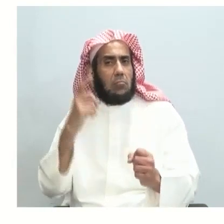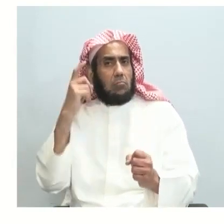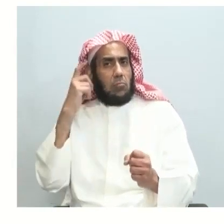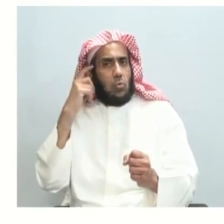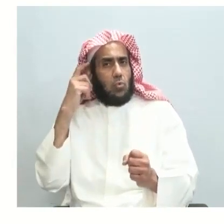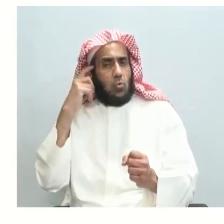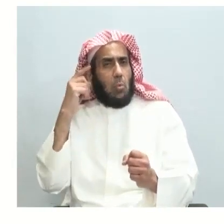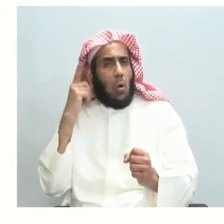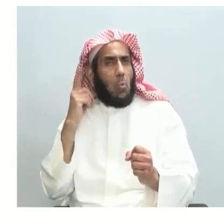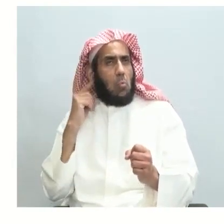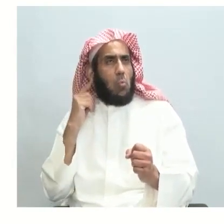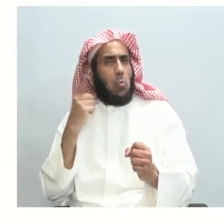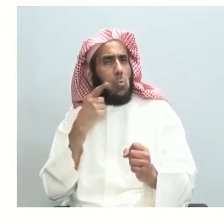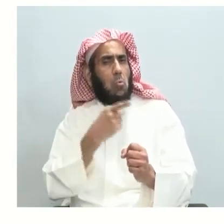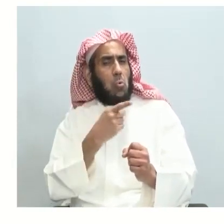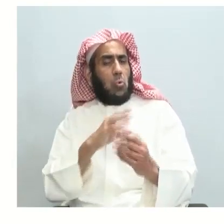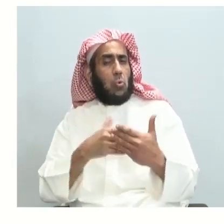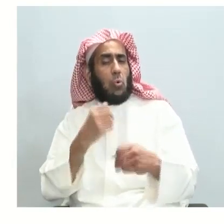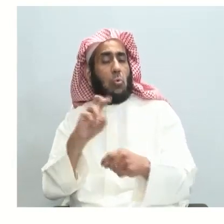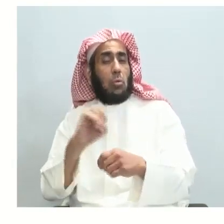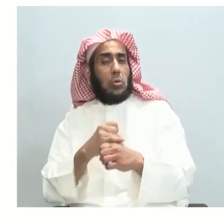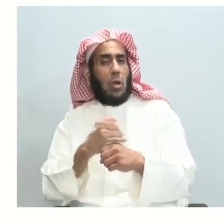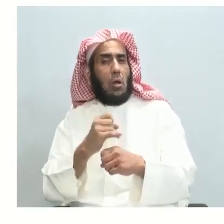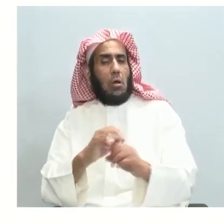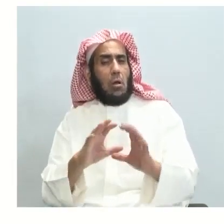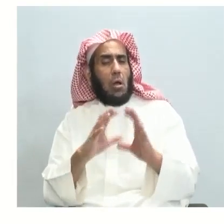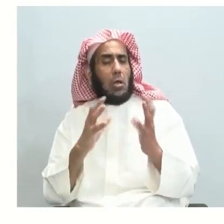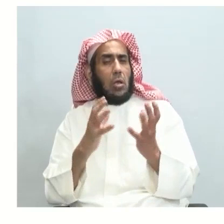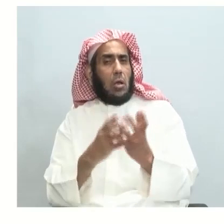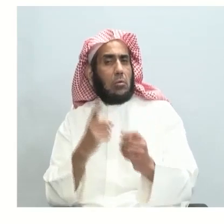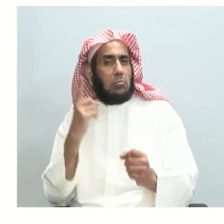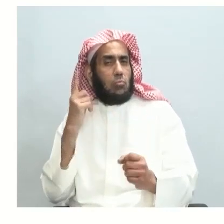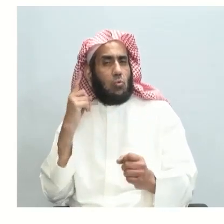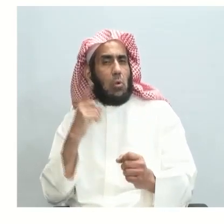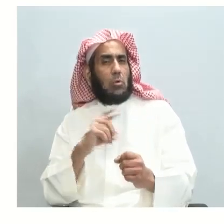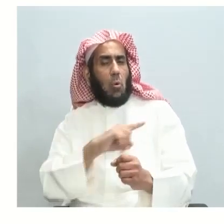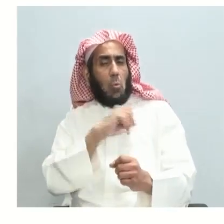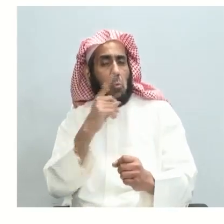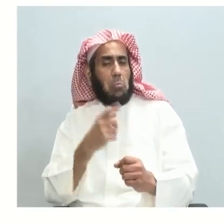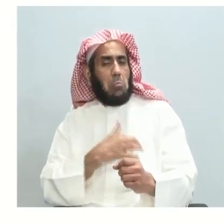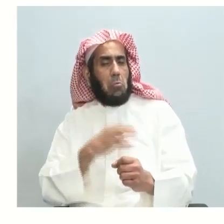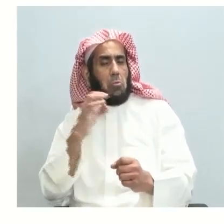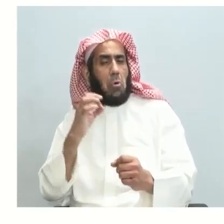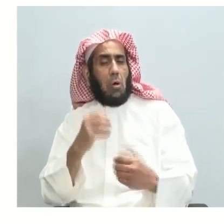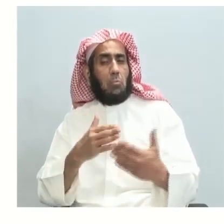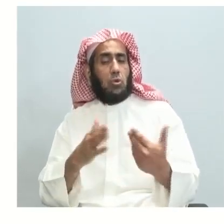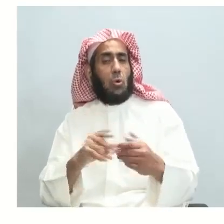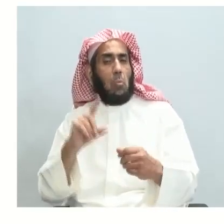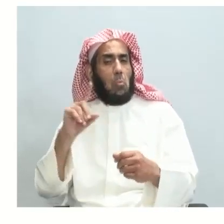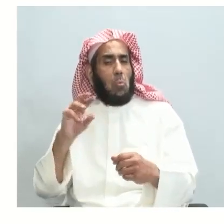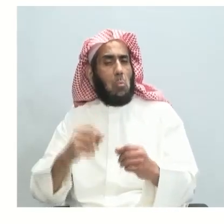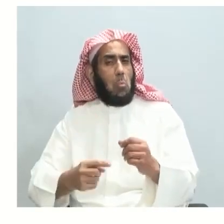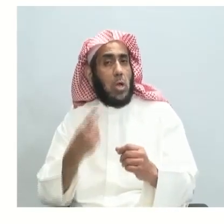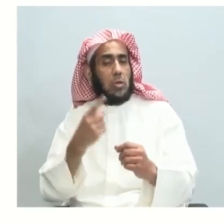الاهداف المنظمه تسعى الى اداره سمعتها وان يكون منتجاتها مميزه